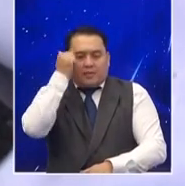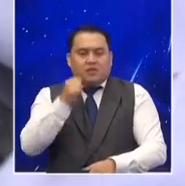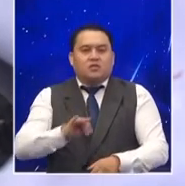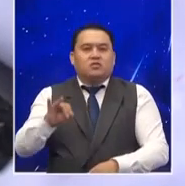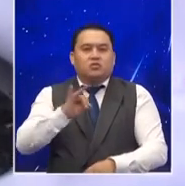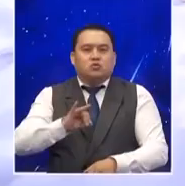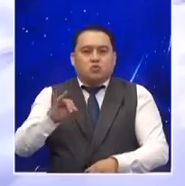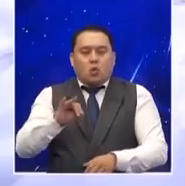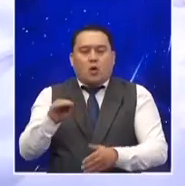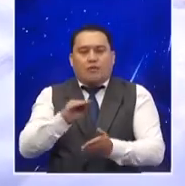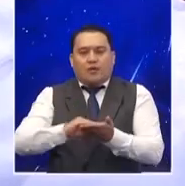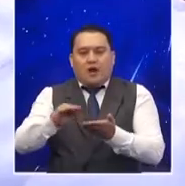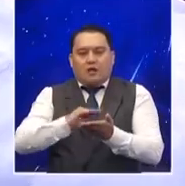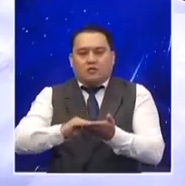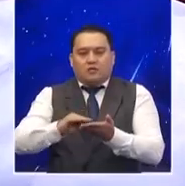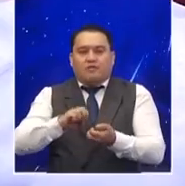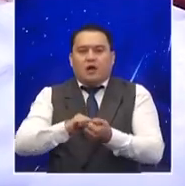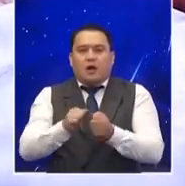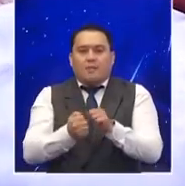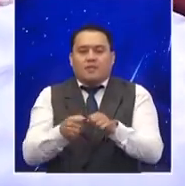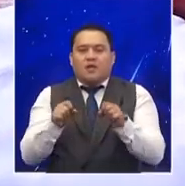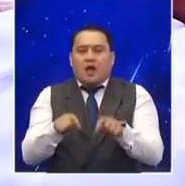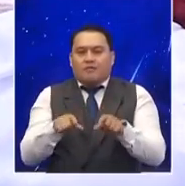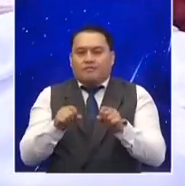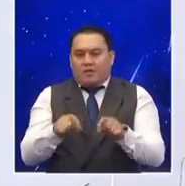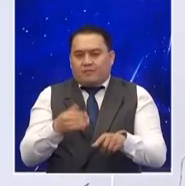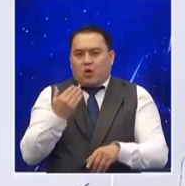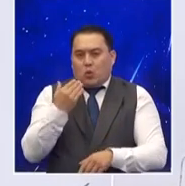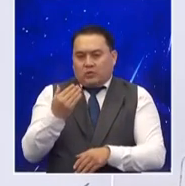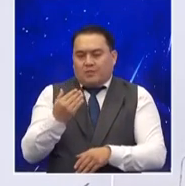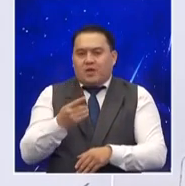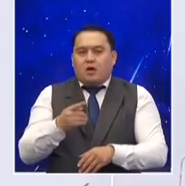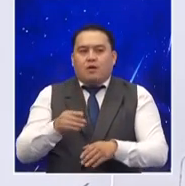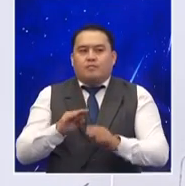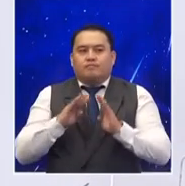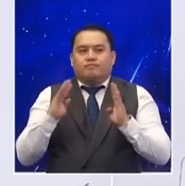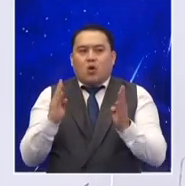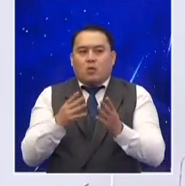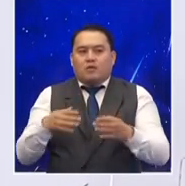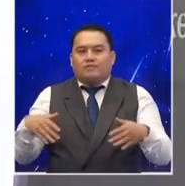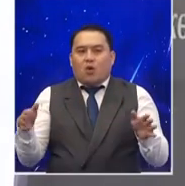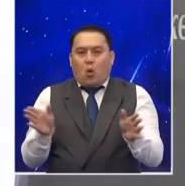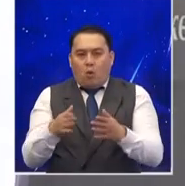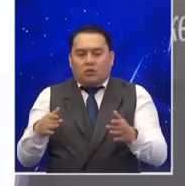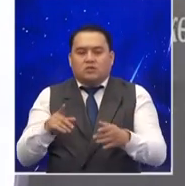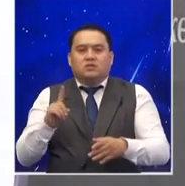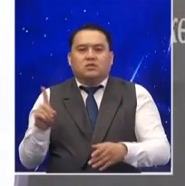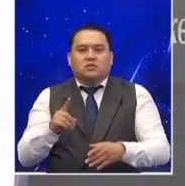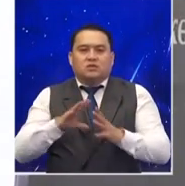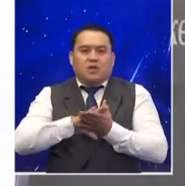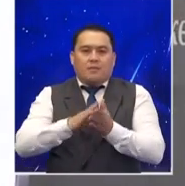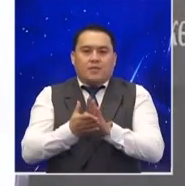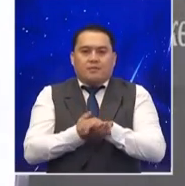Желтоксана золотыми буквами высечена в камне. Знаковая для всего Казахстана дата окружена парящими голубями, олицетворение мира